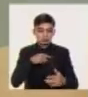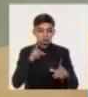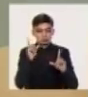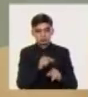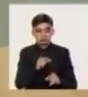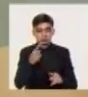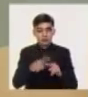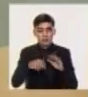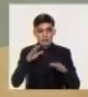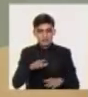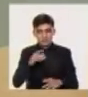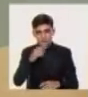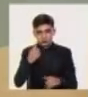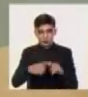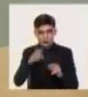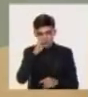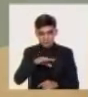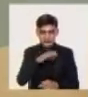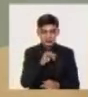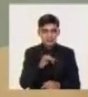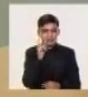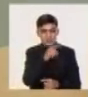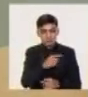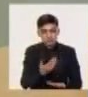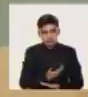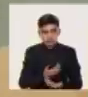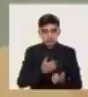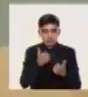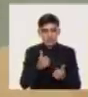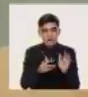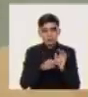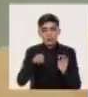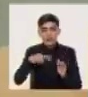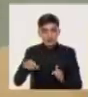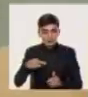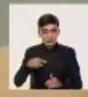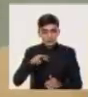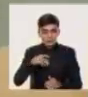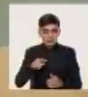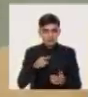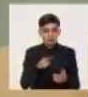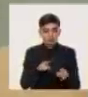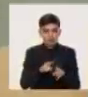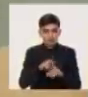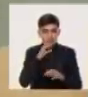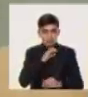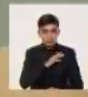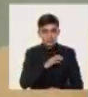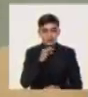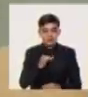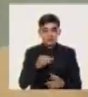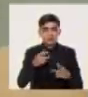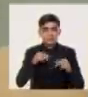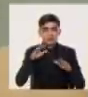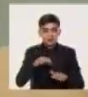туда, оттуда... И там ты, в общем-то, неплохо живешь. Ну вот 8 миллиардов там, тенге, да, по-моему, выведено. Да. Ну и